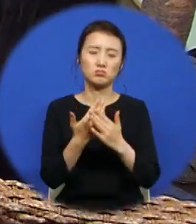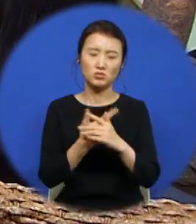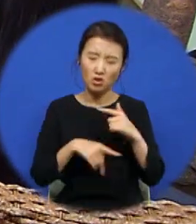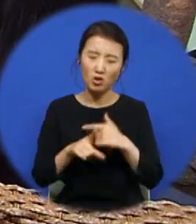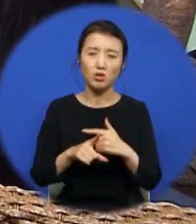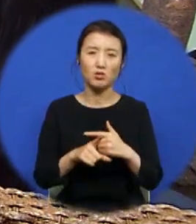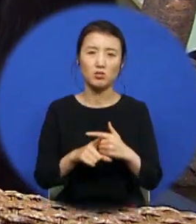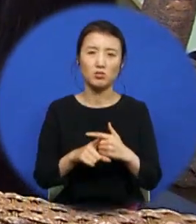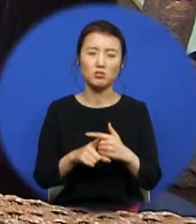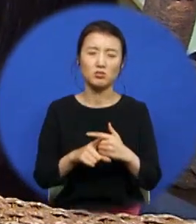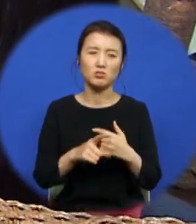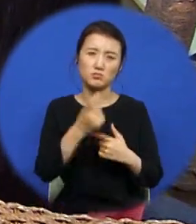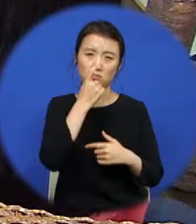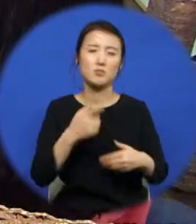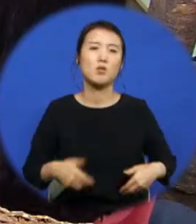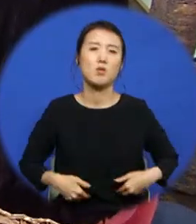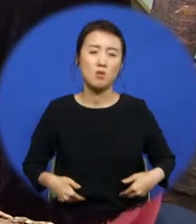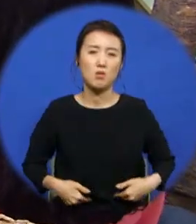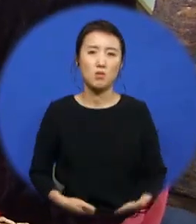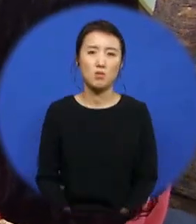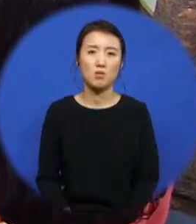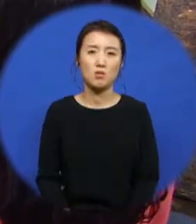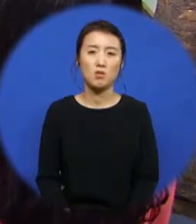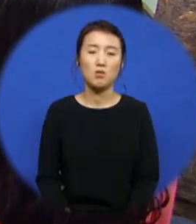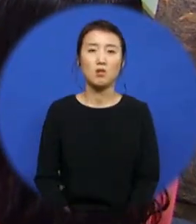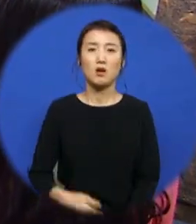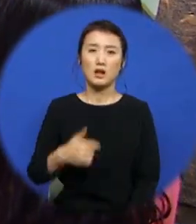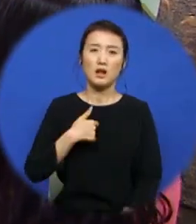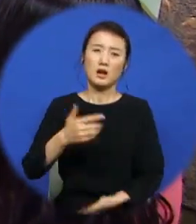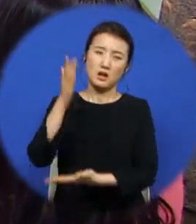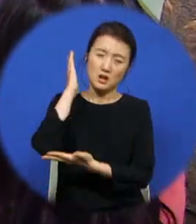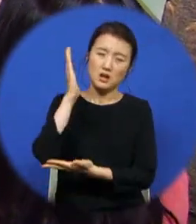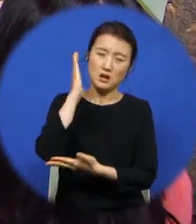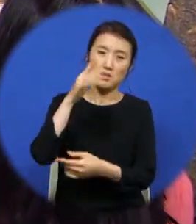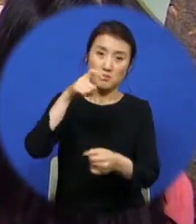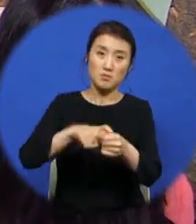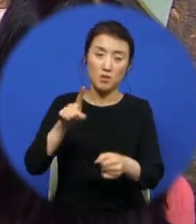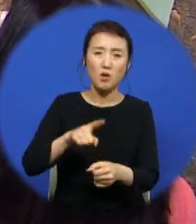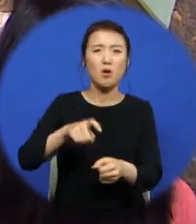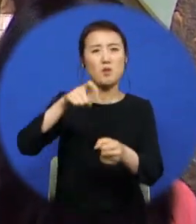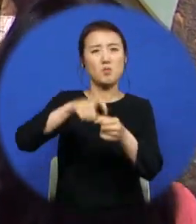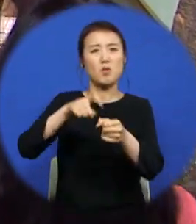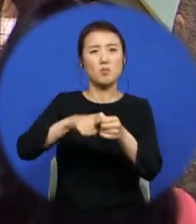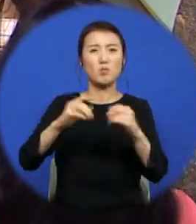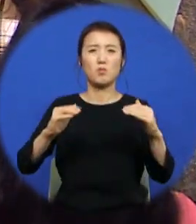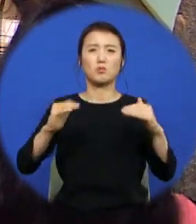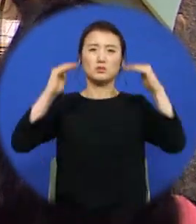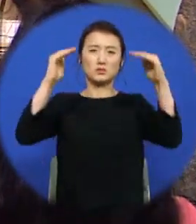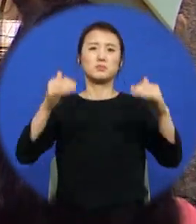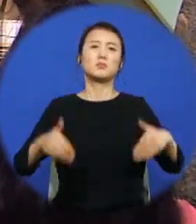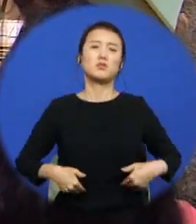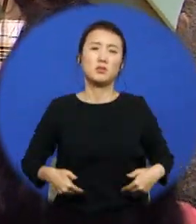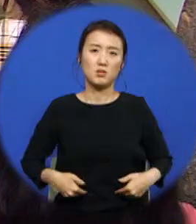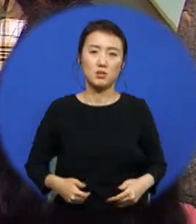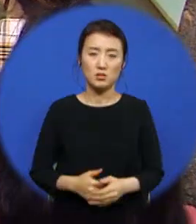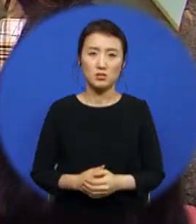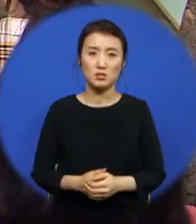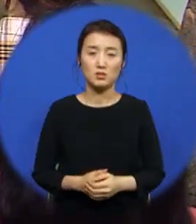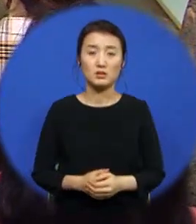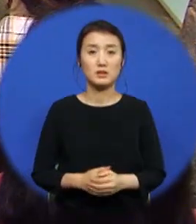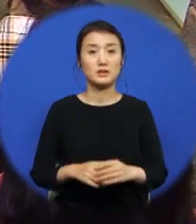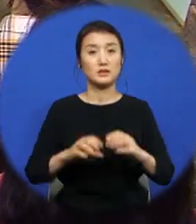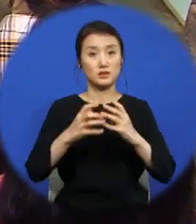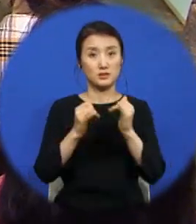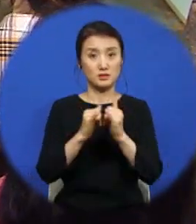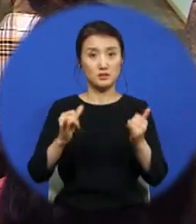방송을 전 서술하는 것이 좀 목표를 높이 잡자 야자 국민소득 3만불 이정도 아니고 좀 더 높게